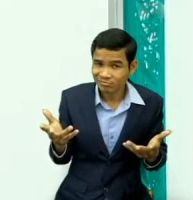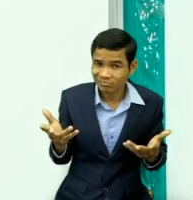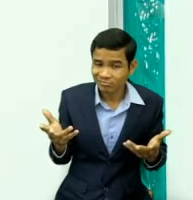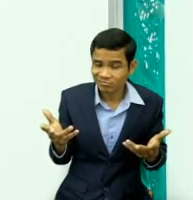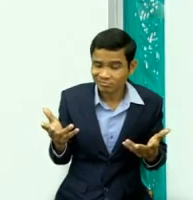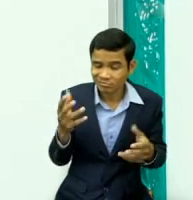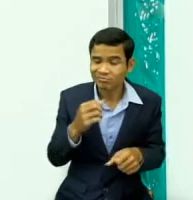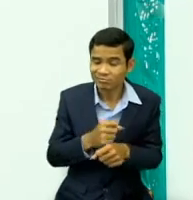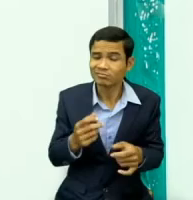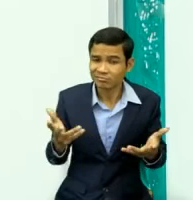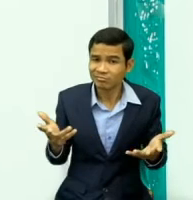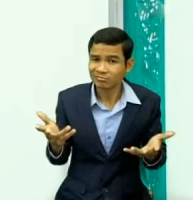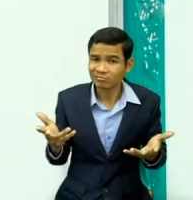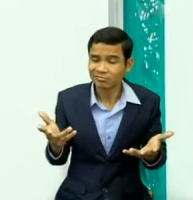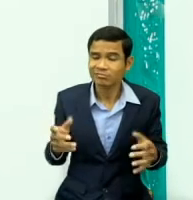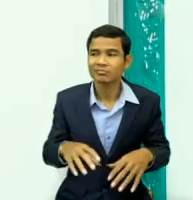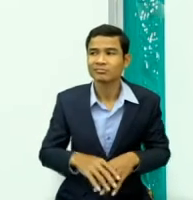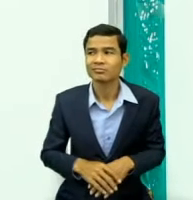chà